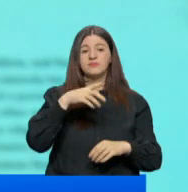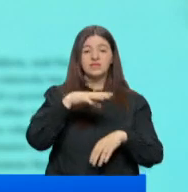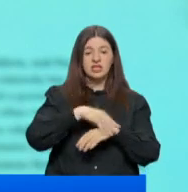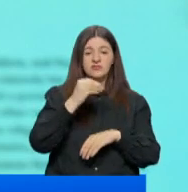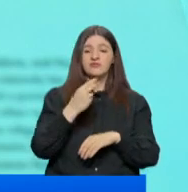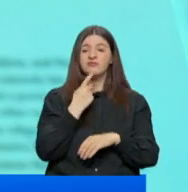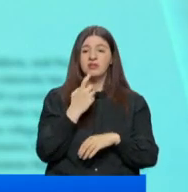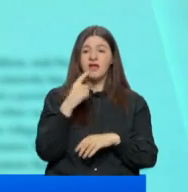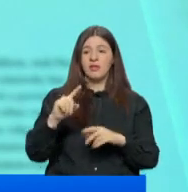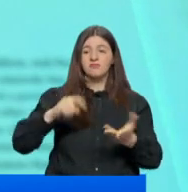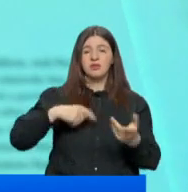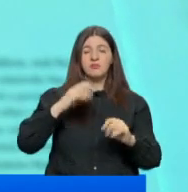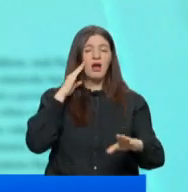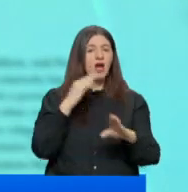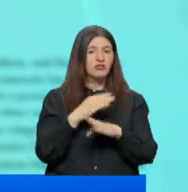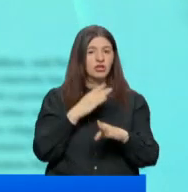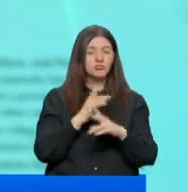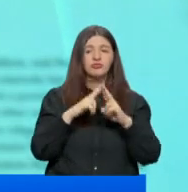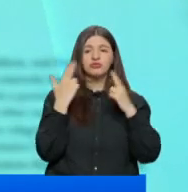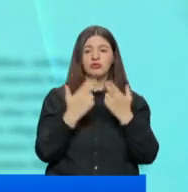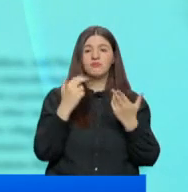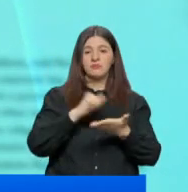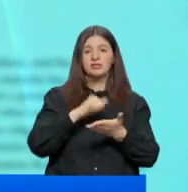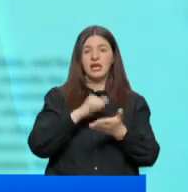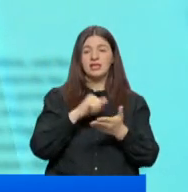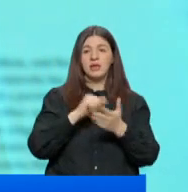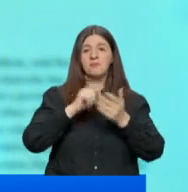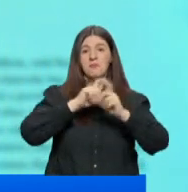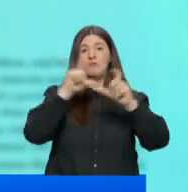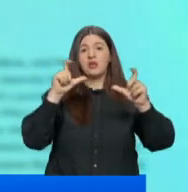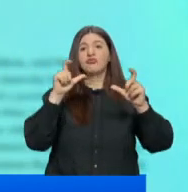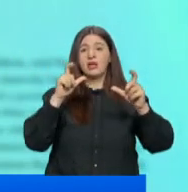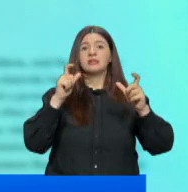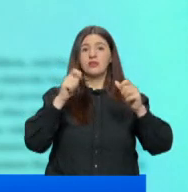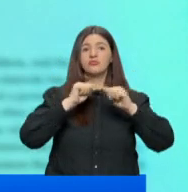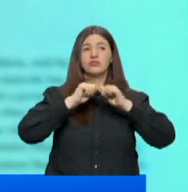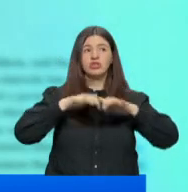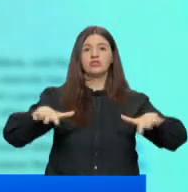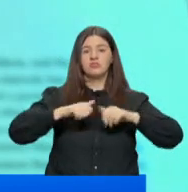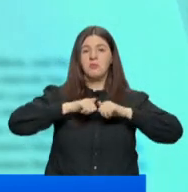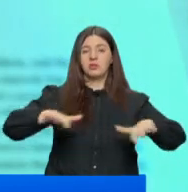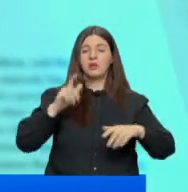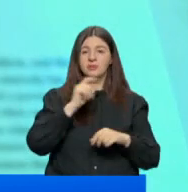ve Finlandiya ile imzaladığı mutabakat dünya basınında manşetten geniş yer buldu. Biden'dan